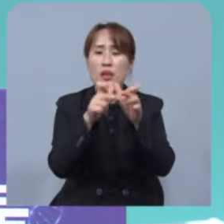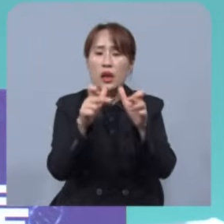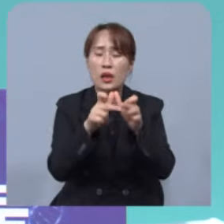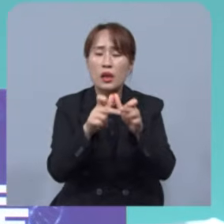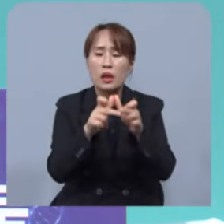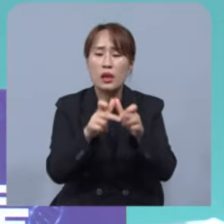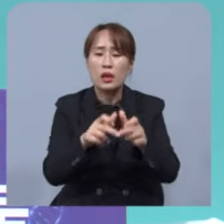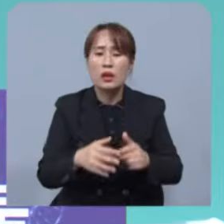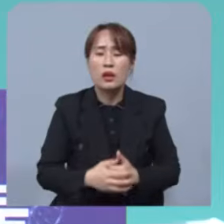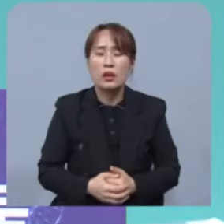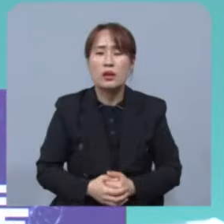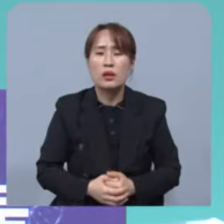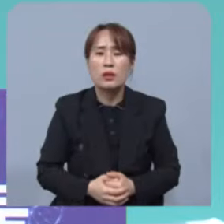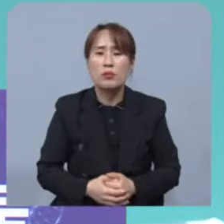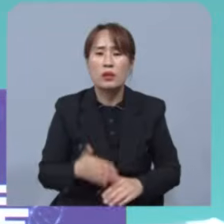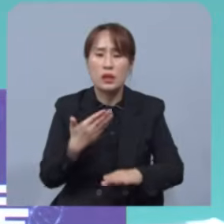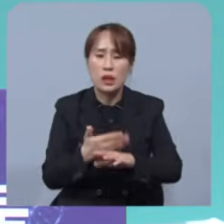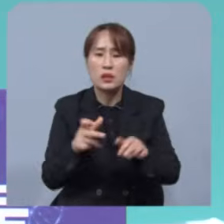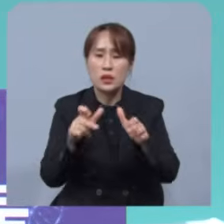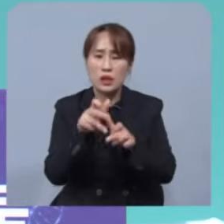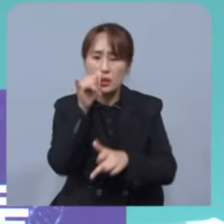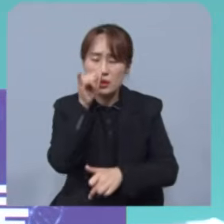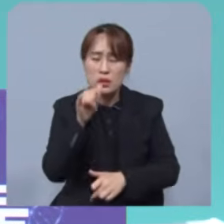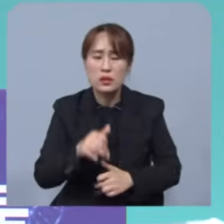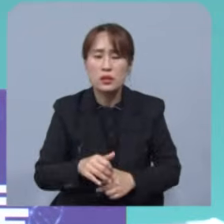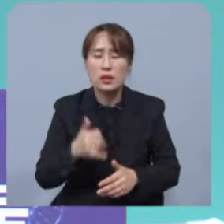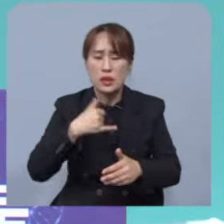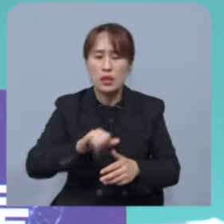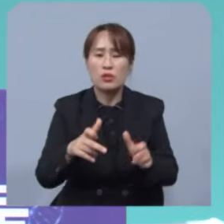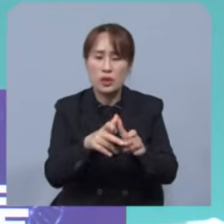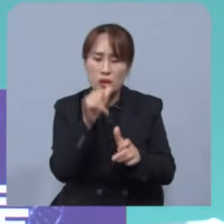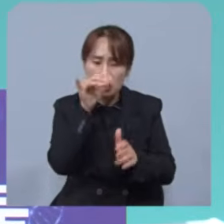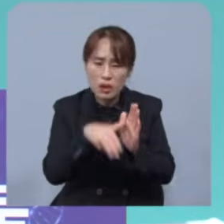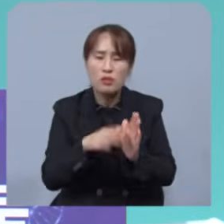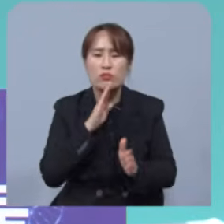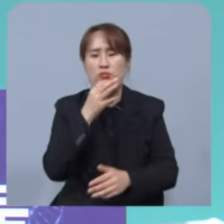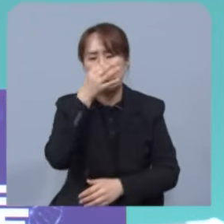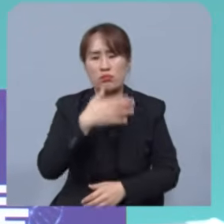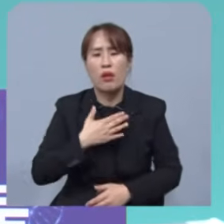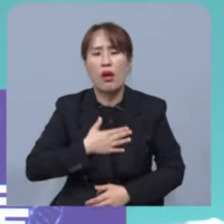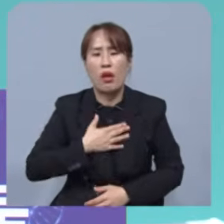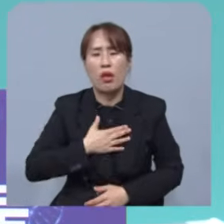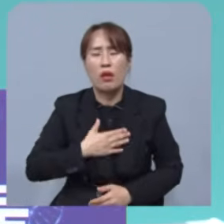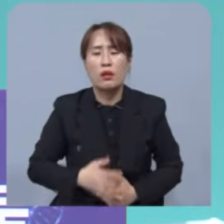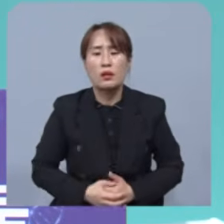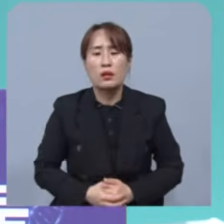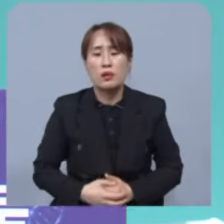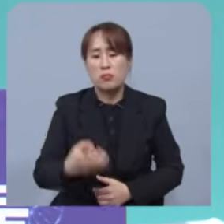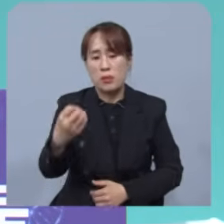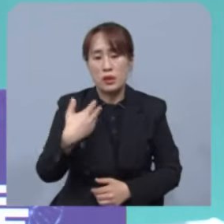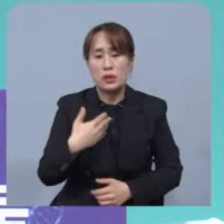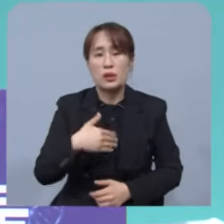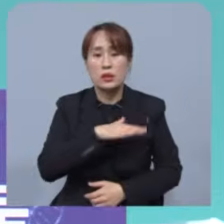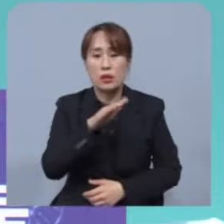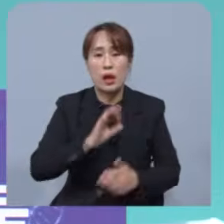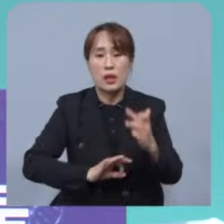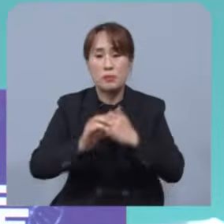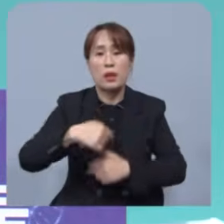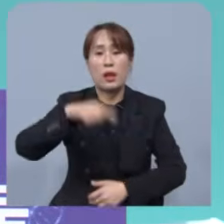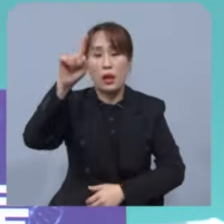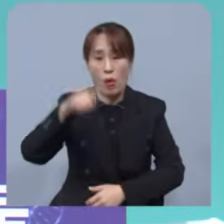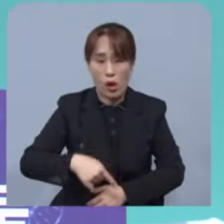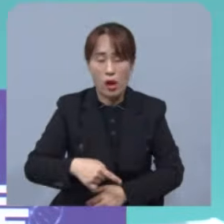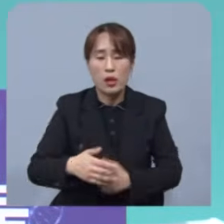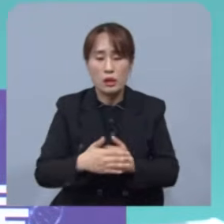발달장애 또는 뭐 여타 장애인인 경우에 참 힘들죠. 말씀하신 건 저희가 아침에 갔다 왔기